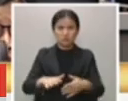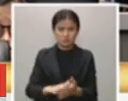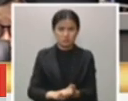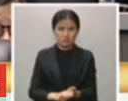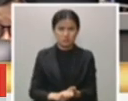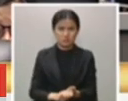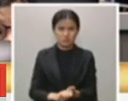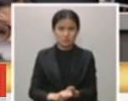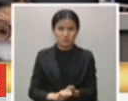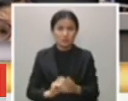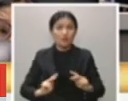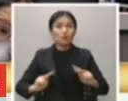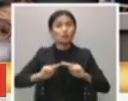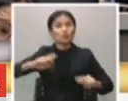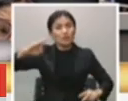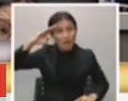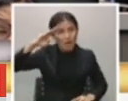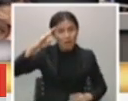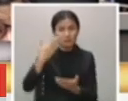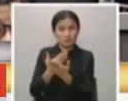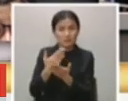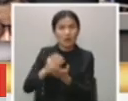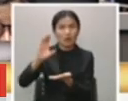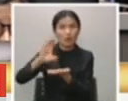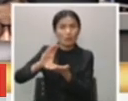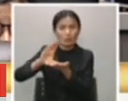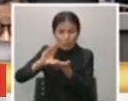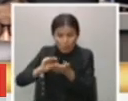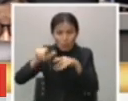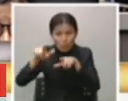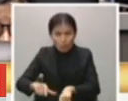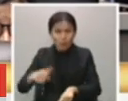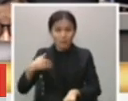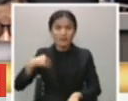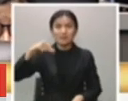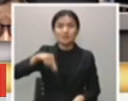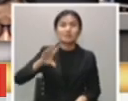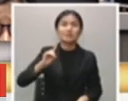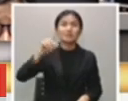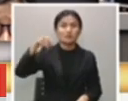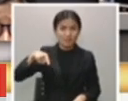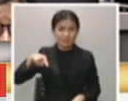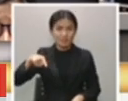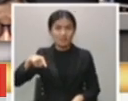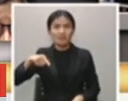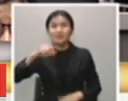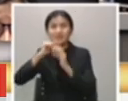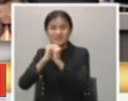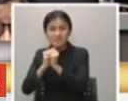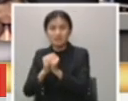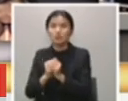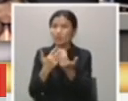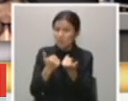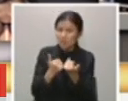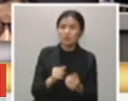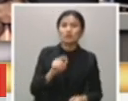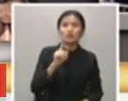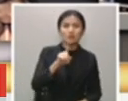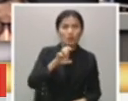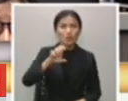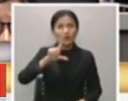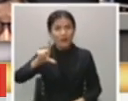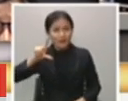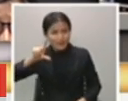งบกลาโหมของจีนลงผลครับ GDP ของจีนตอนนี้จะแตะระดับ100ล้านล้านหยวนแล้วครับ100ล้านล้านหยว